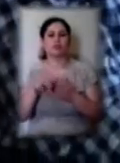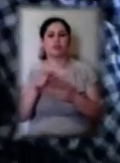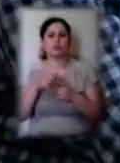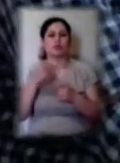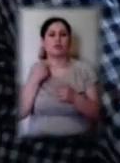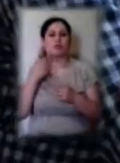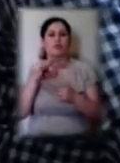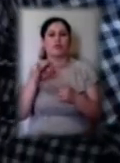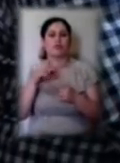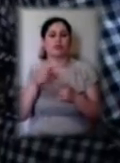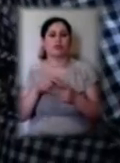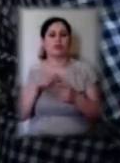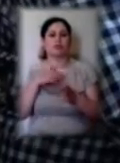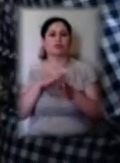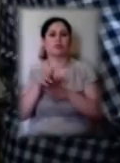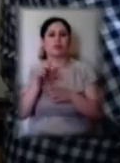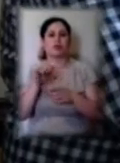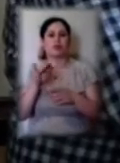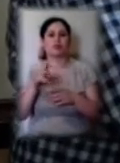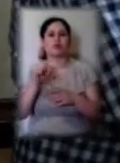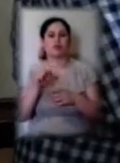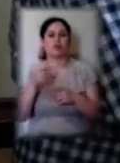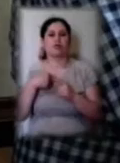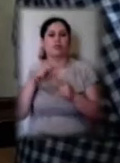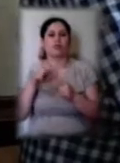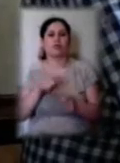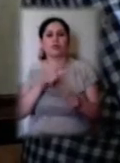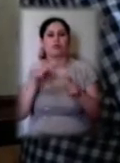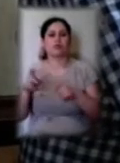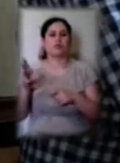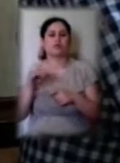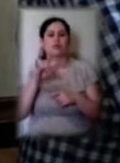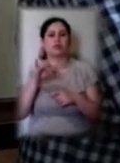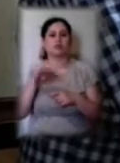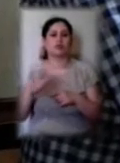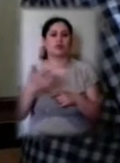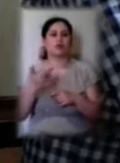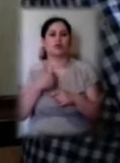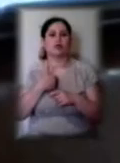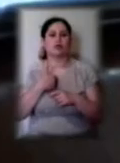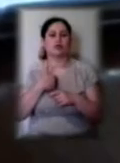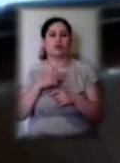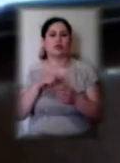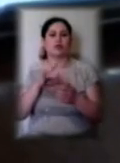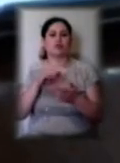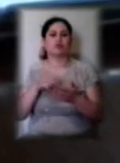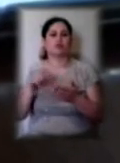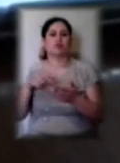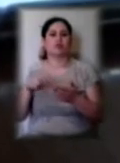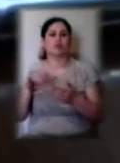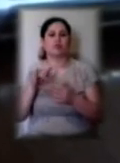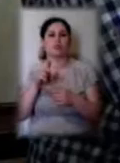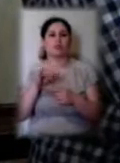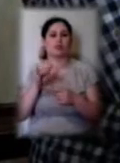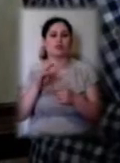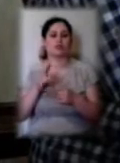і заповнити бланк А, і я повинен перенести усі результати, які я відмітив ручкою у бланку.